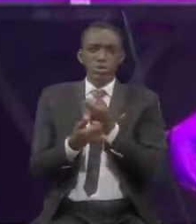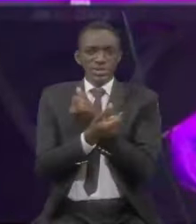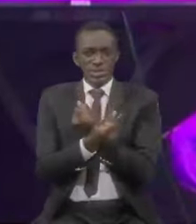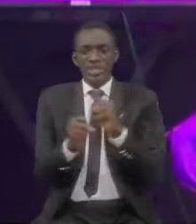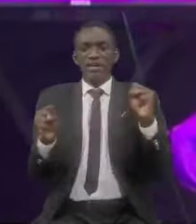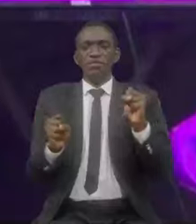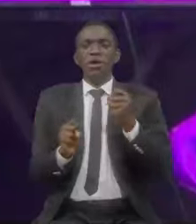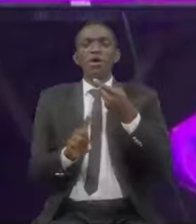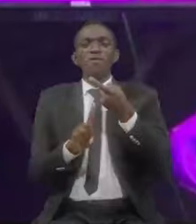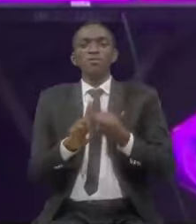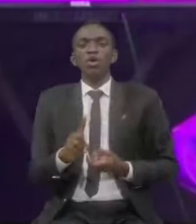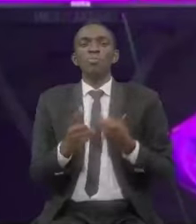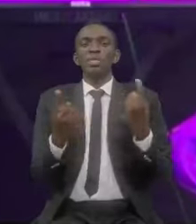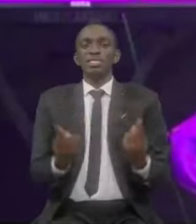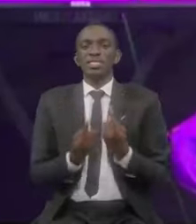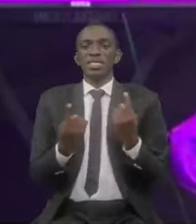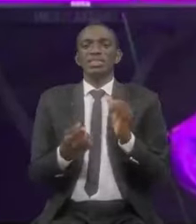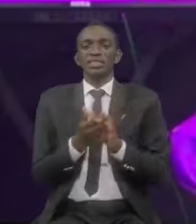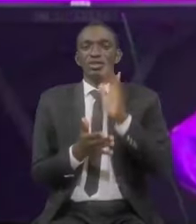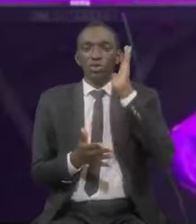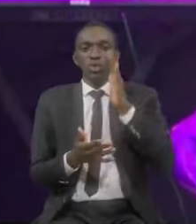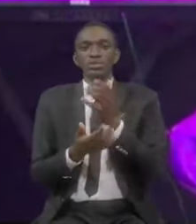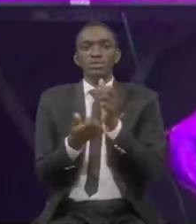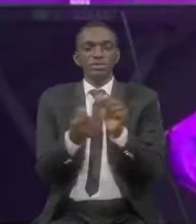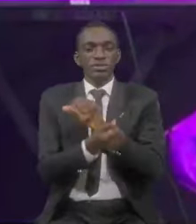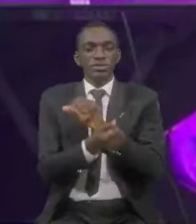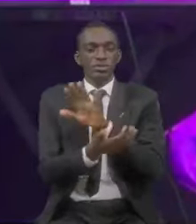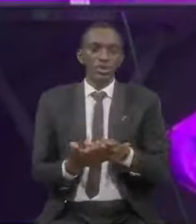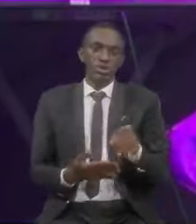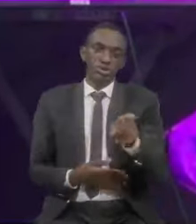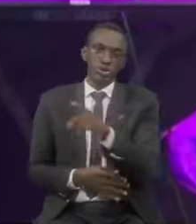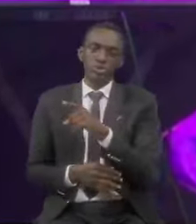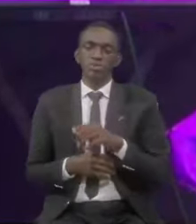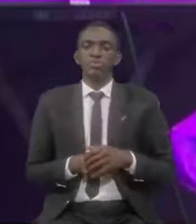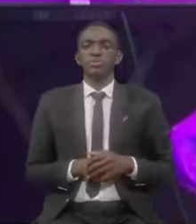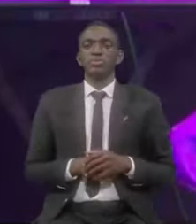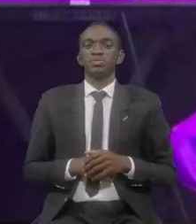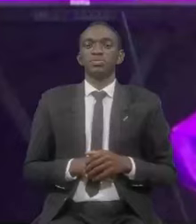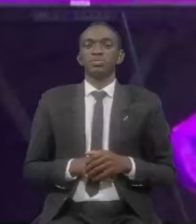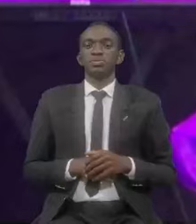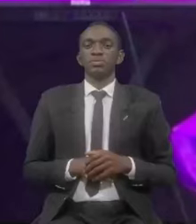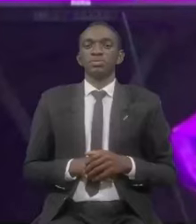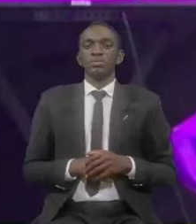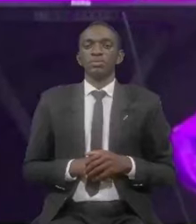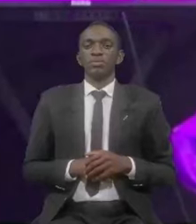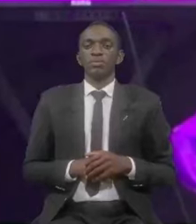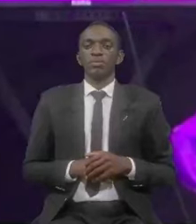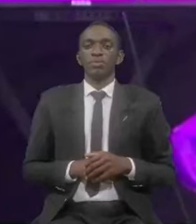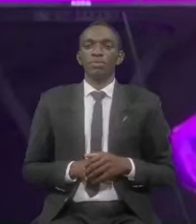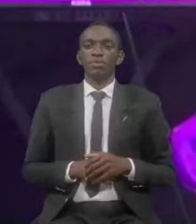Mais Jésus est venu vous sauver du péché qui va vous détruire.